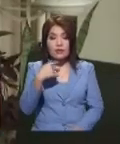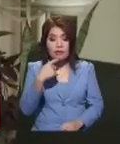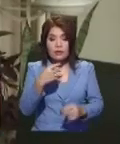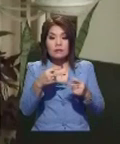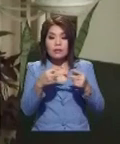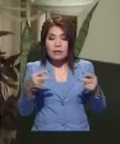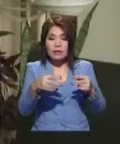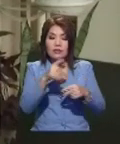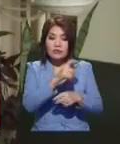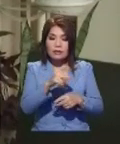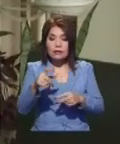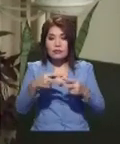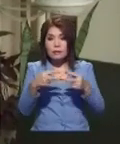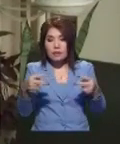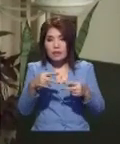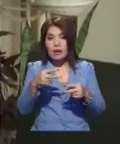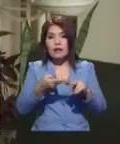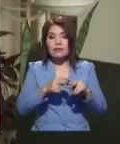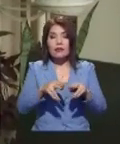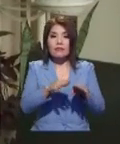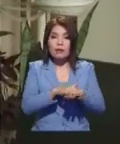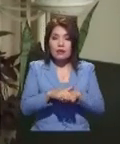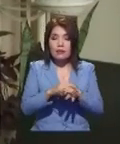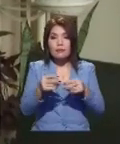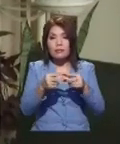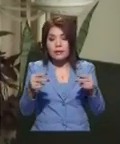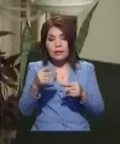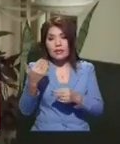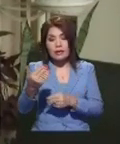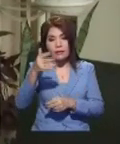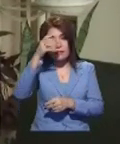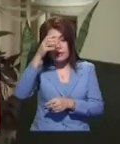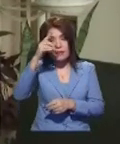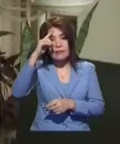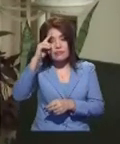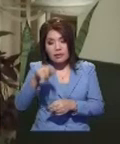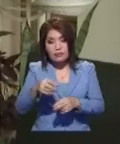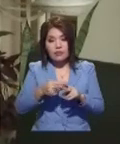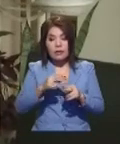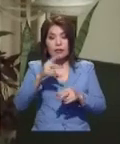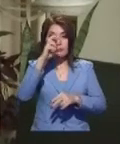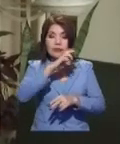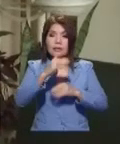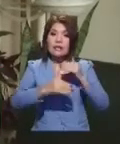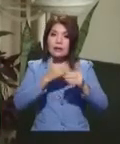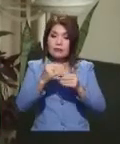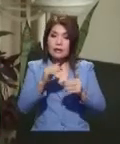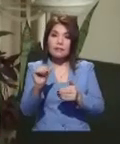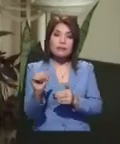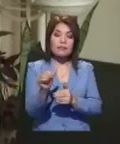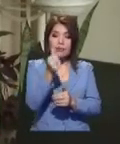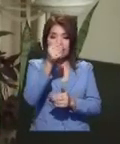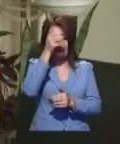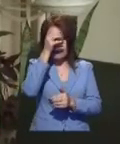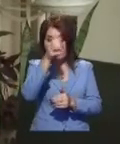елді теңестіретін ең бірінші ол білім деп. Сондықтан еліміздің дамығанын бірінші біз білім